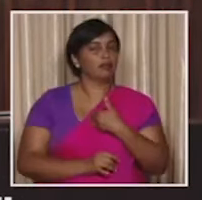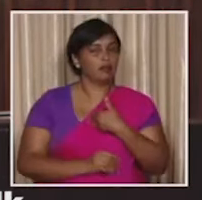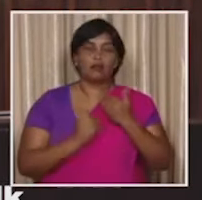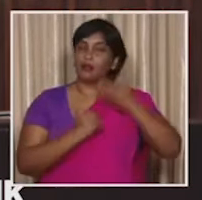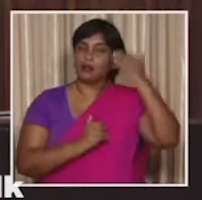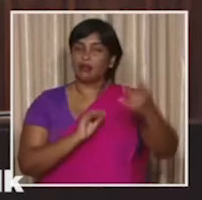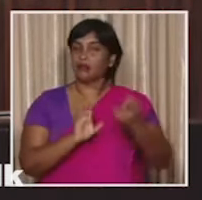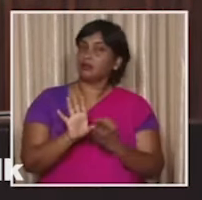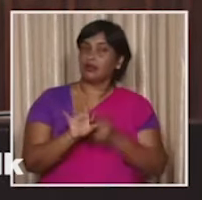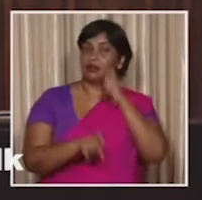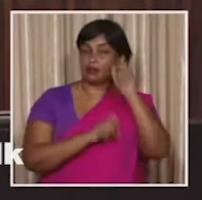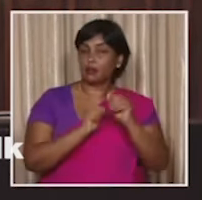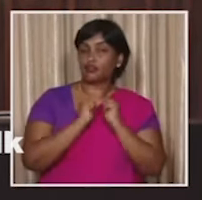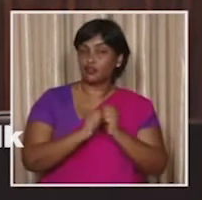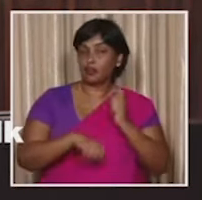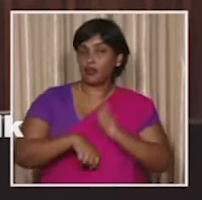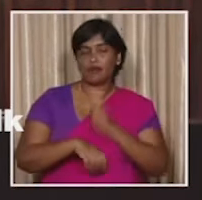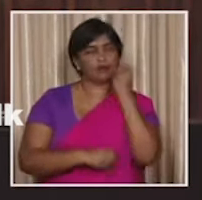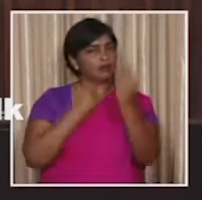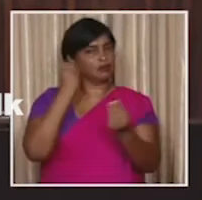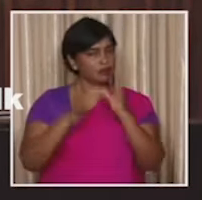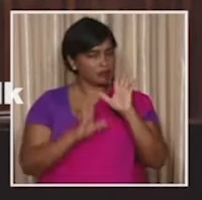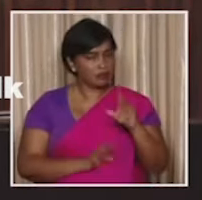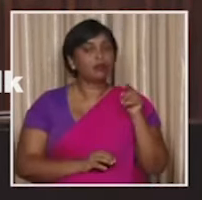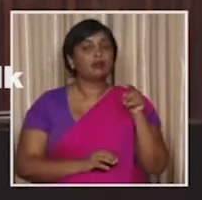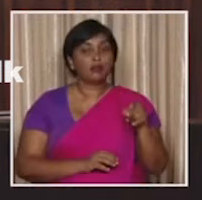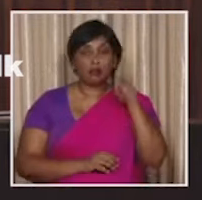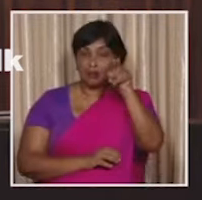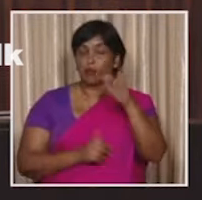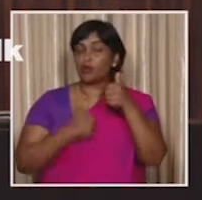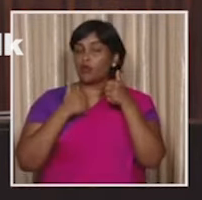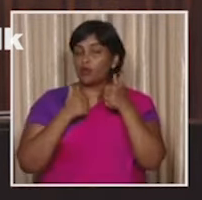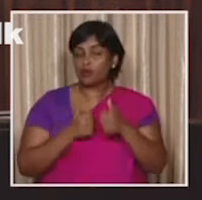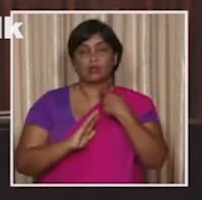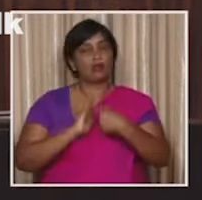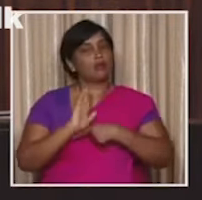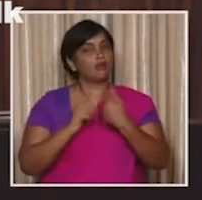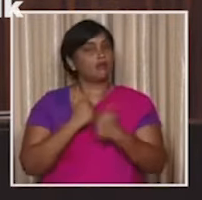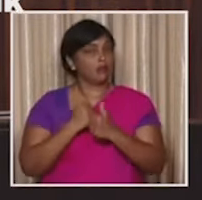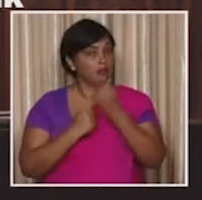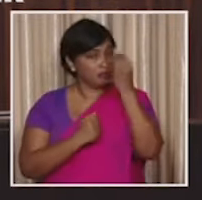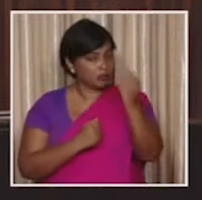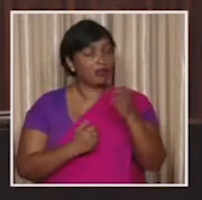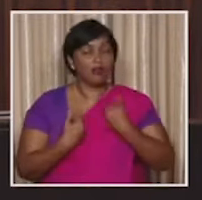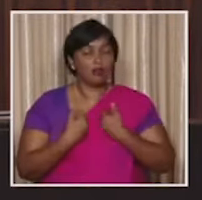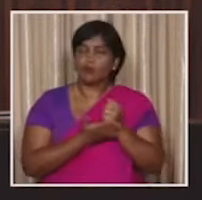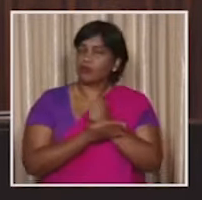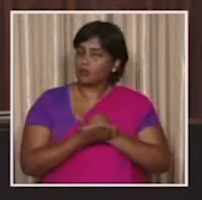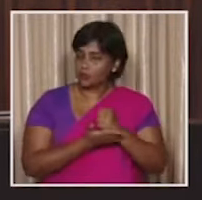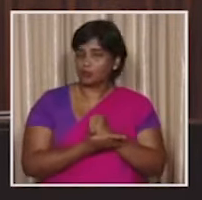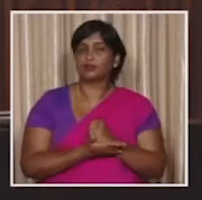අනාගත තරුණ පරපුර රැකී අවස්ථා නිර්මාණය කර දෙන්නට නම් ඔවුන්ට යහපත් දේශයක් තනා දෙන්නට නම් අප සියලු